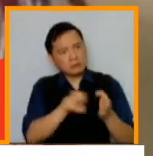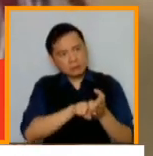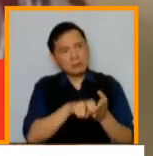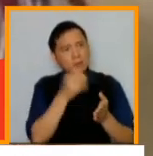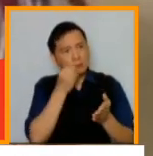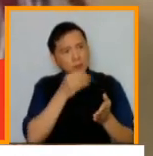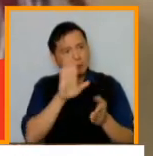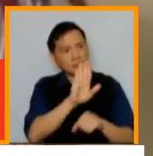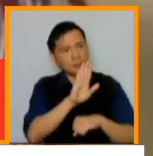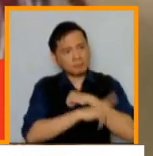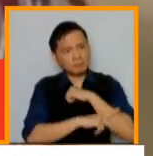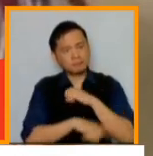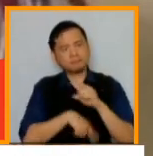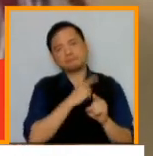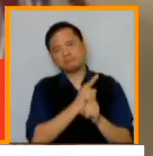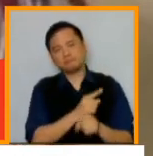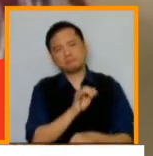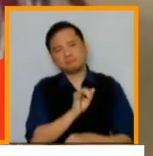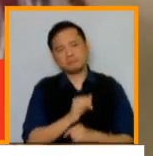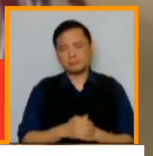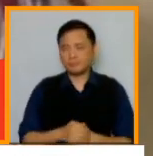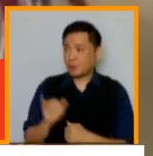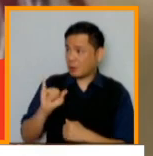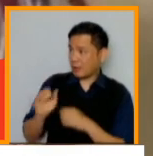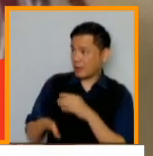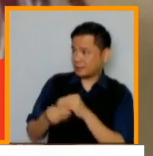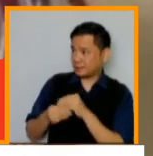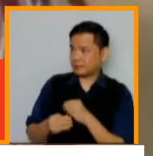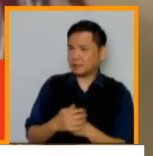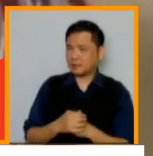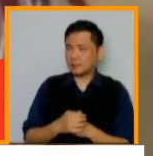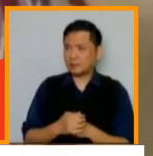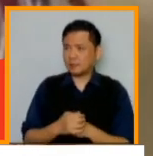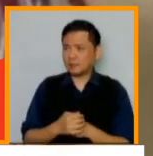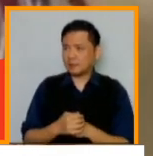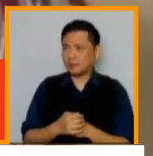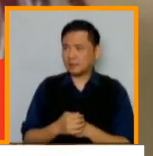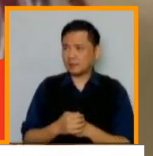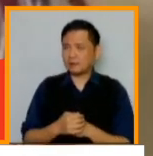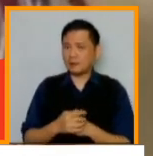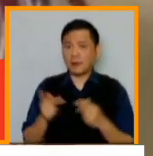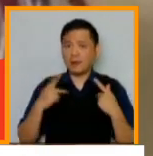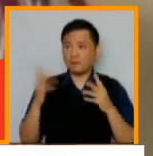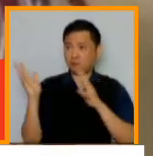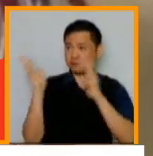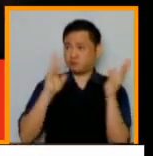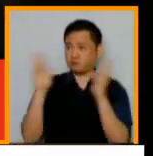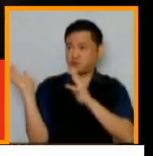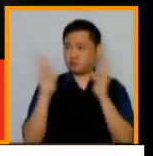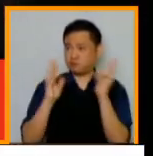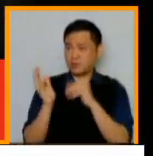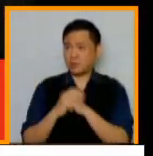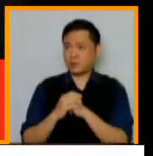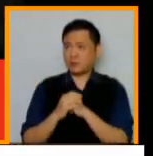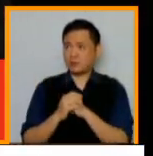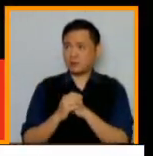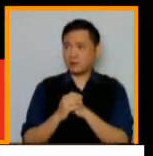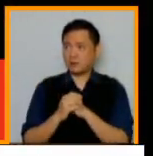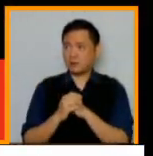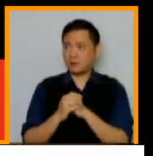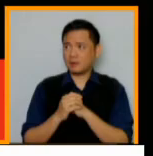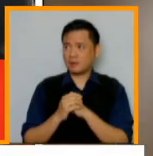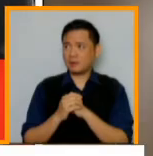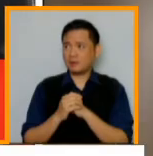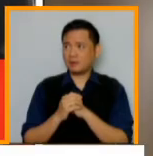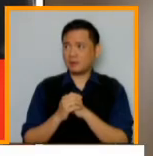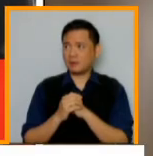Opo, at gusto ko sanang ipanawagan, Ma'am Susan, na dahil andyan po yung bagyo, yung mga kababayan po natin na nagpa-plano pa lang pong bumiyahe, ipagpaliban niyo